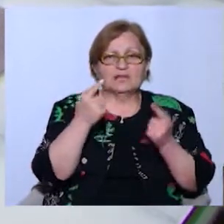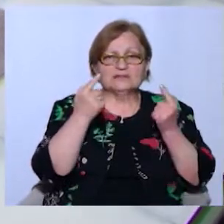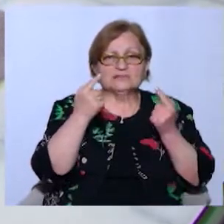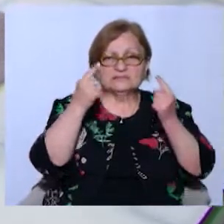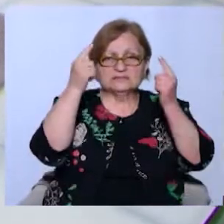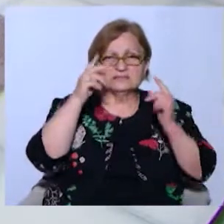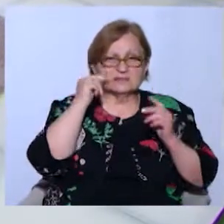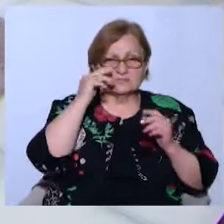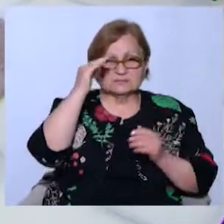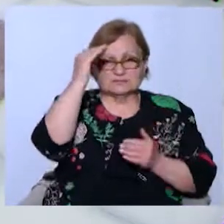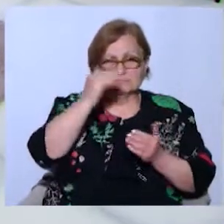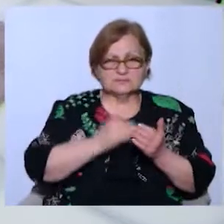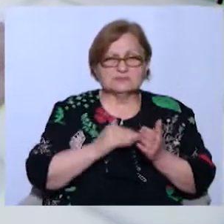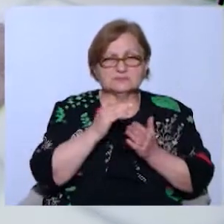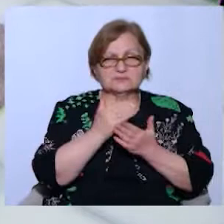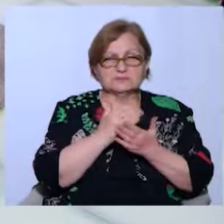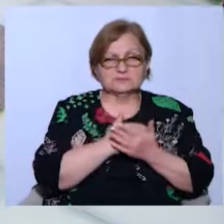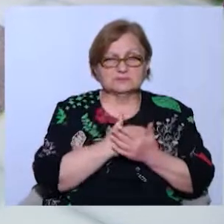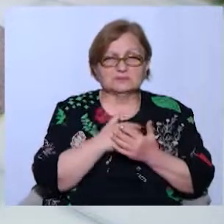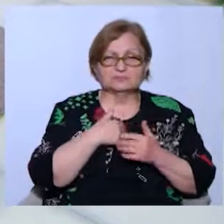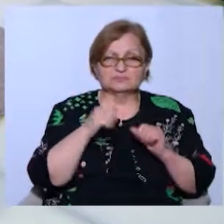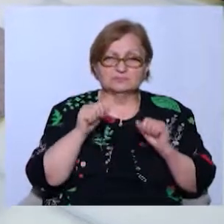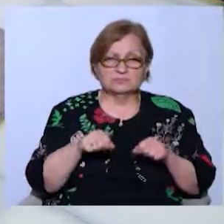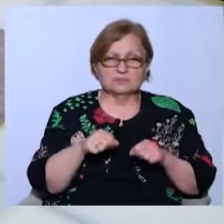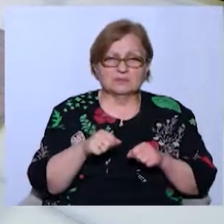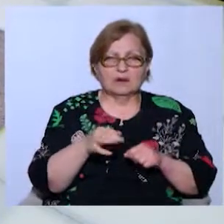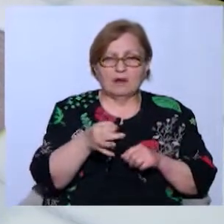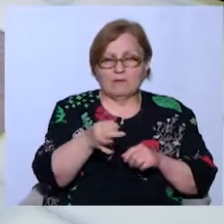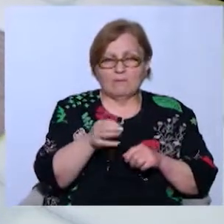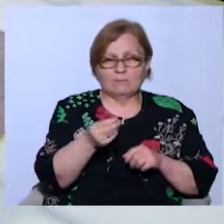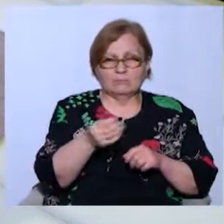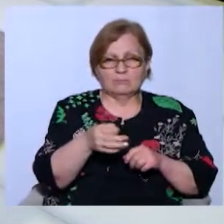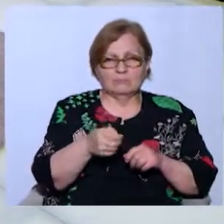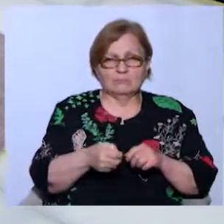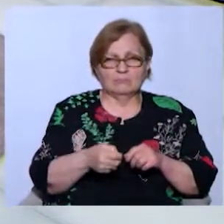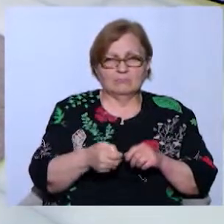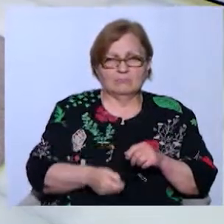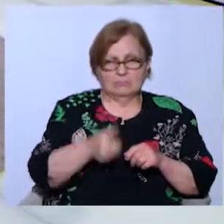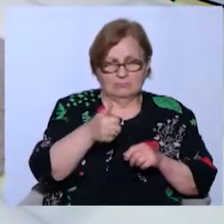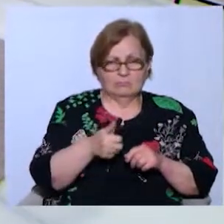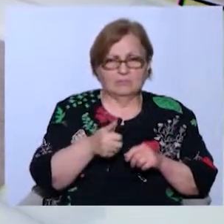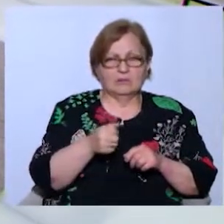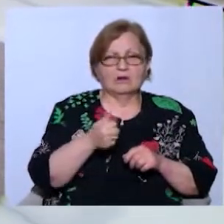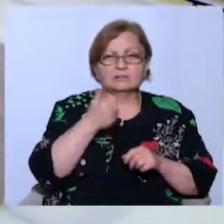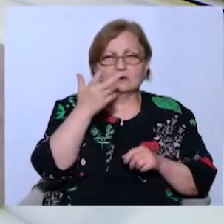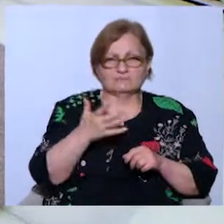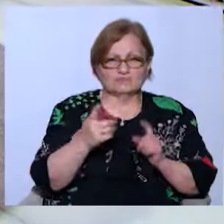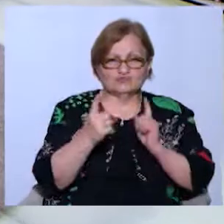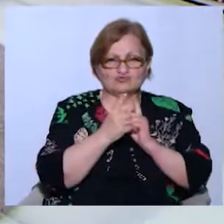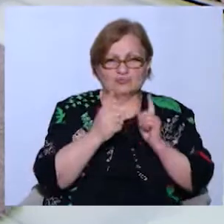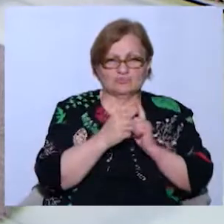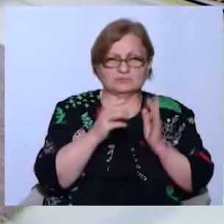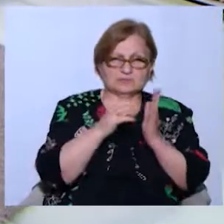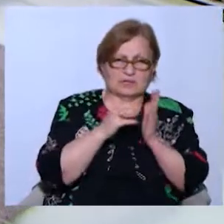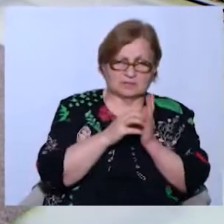რიცხვების წესებს. მაგალითად ასევე შეგვიძლია მონეტის გაგორებისას, მონეტის აგდებისას ჩვენ რამოდენიმე ზედიზედ შეგვხვდეს გერბი